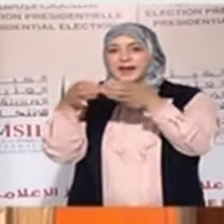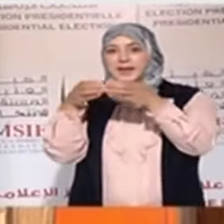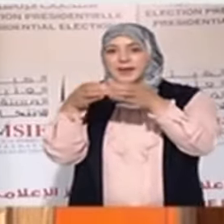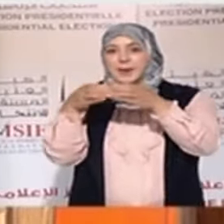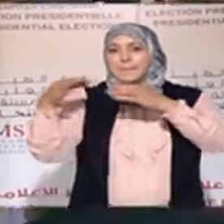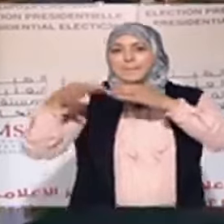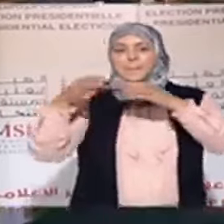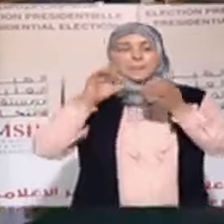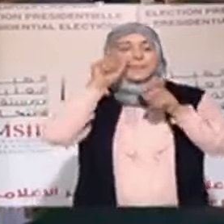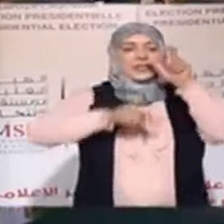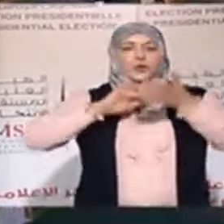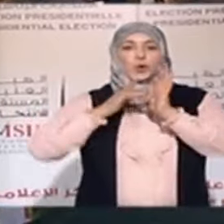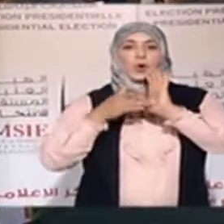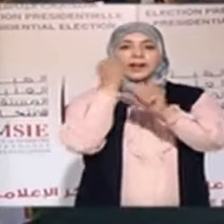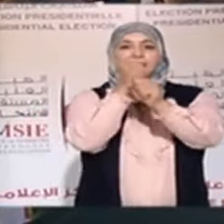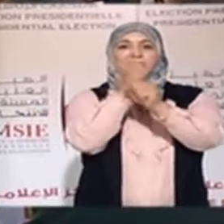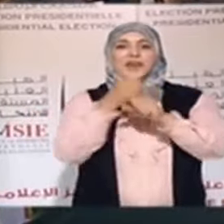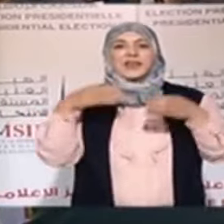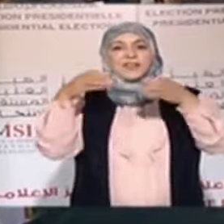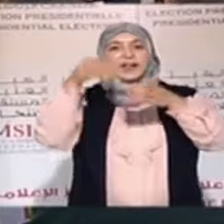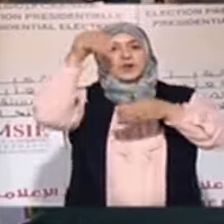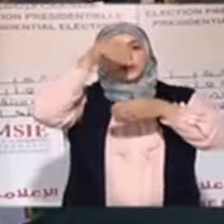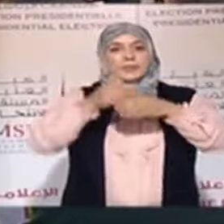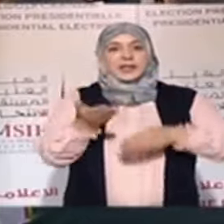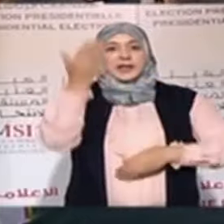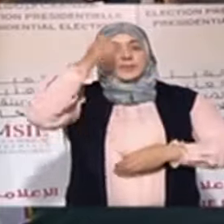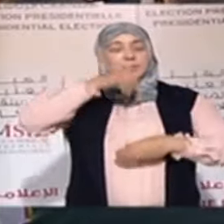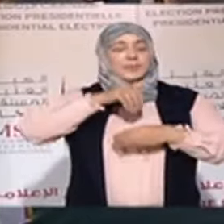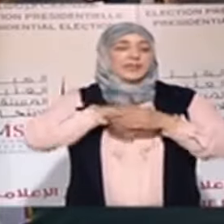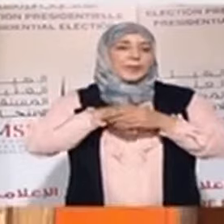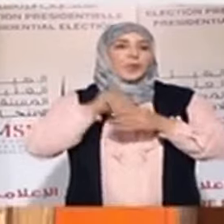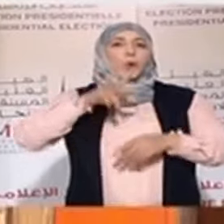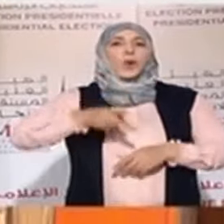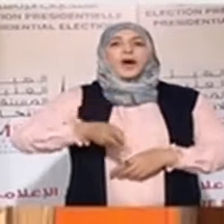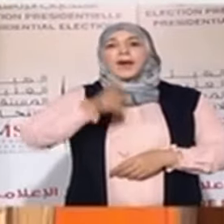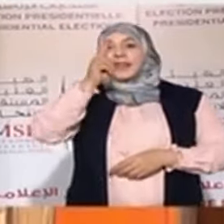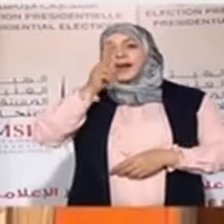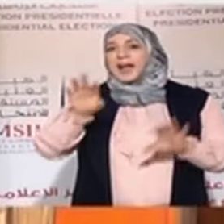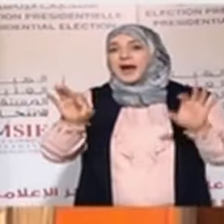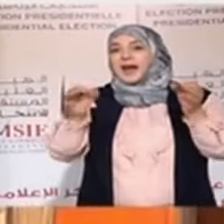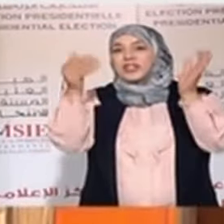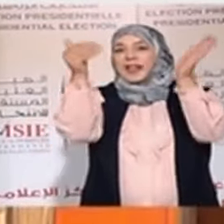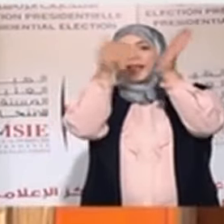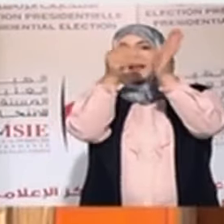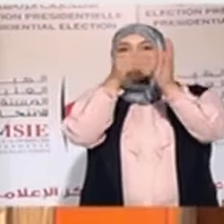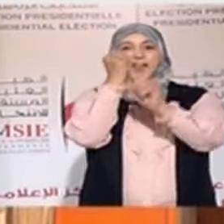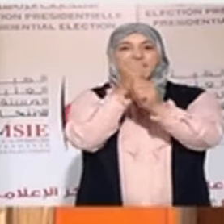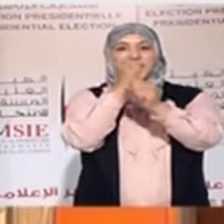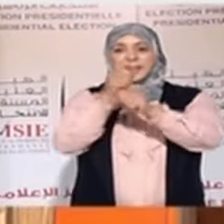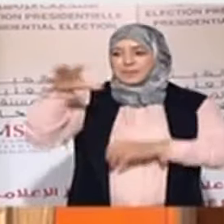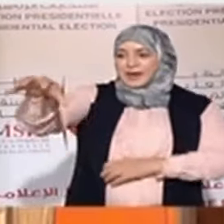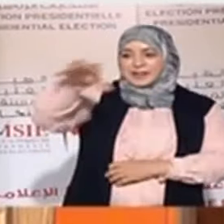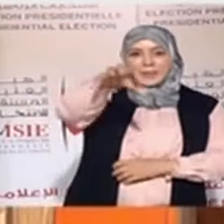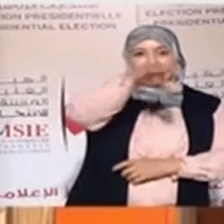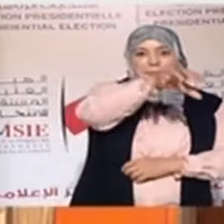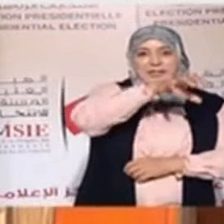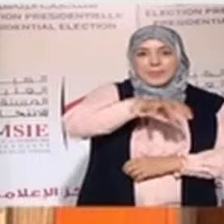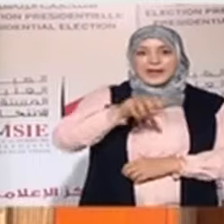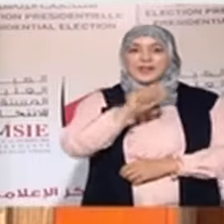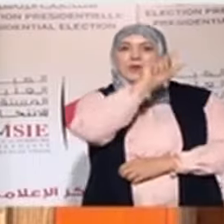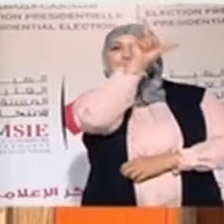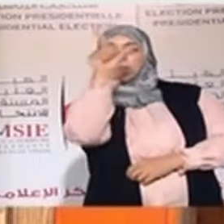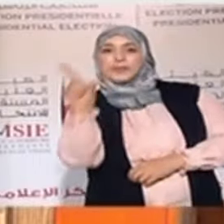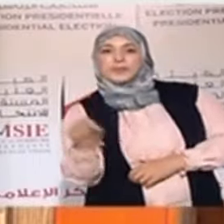المستقلة للانتخابات، وخاصة عشرات الآلاف ممن عملوا ميدانيا في كامل